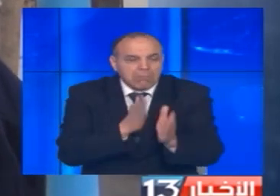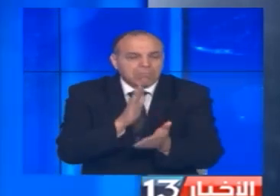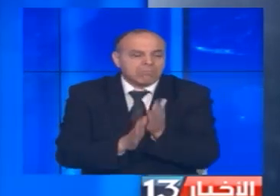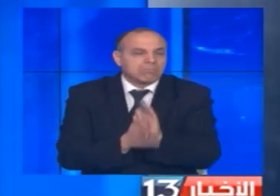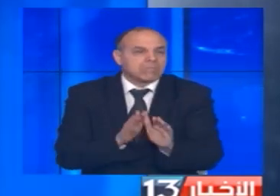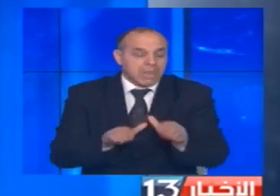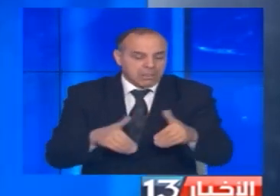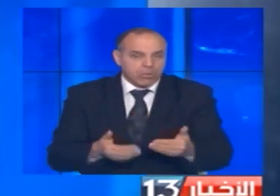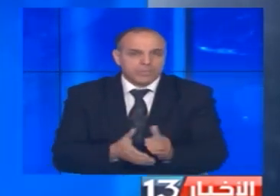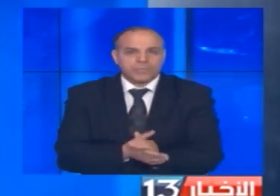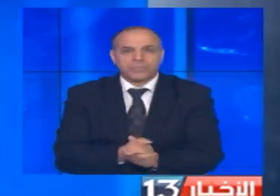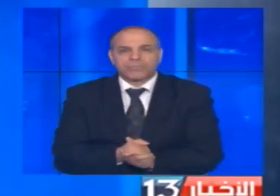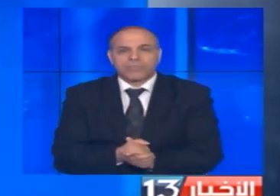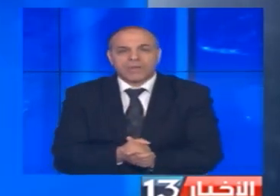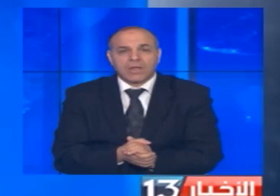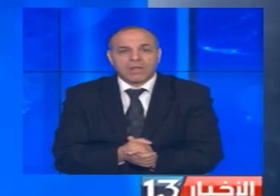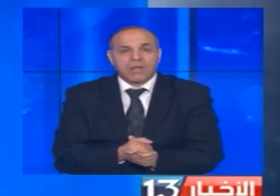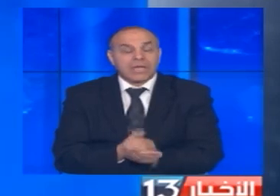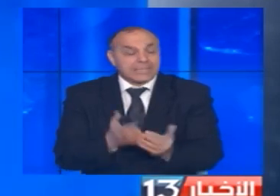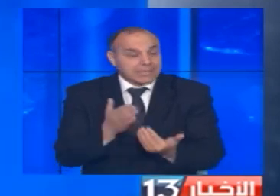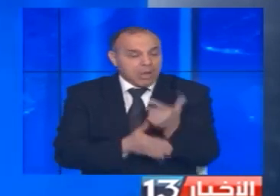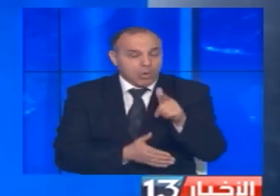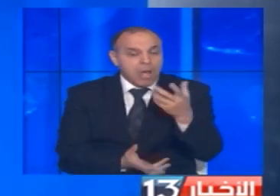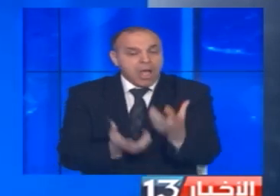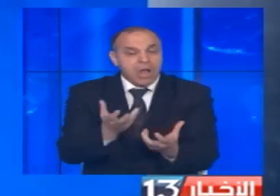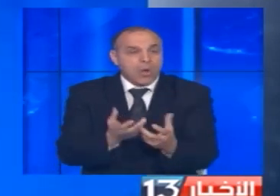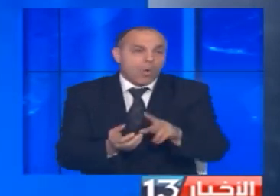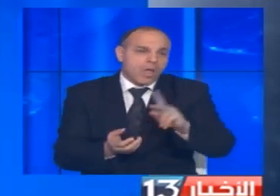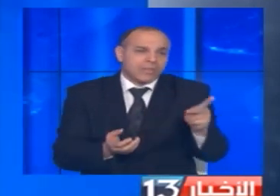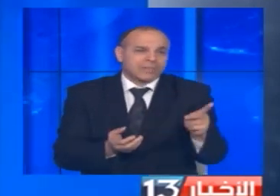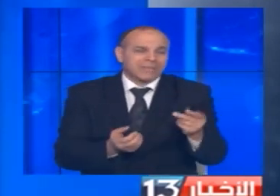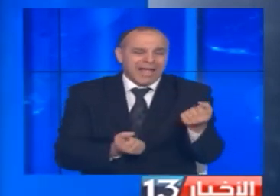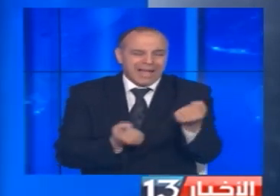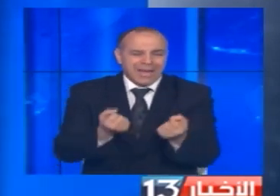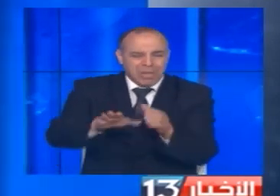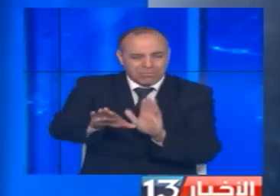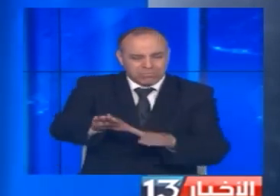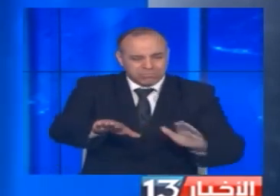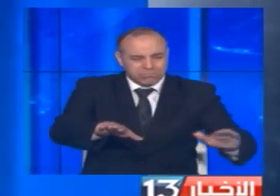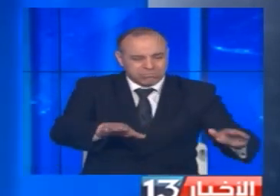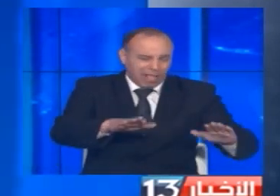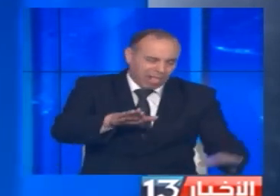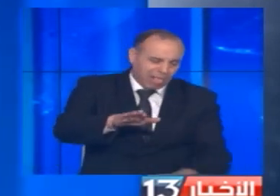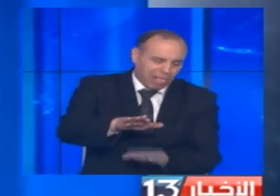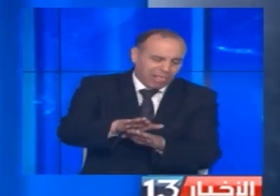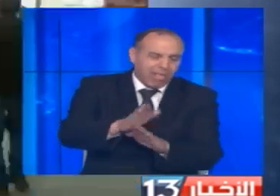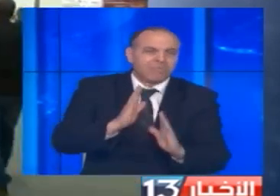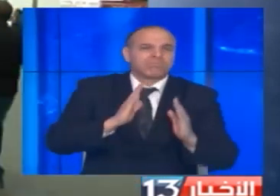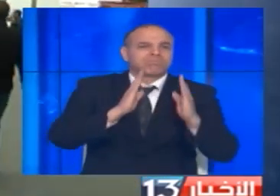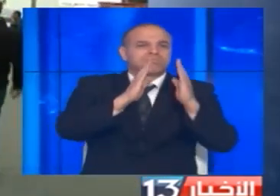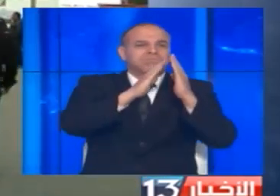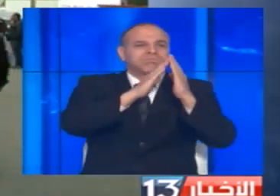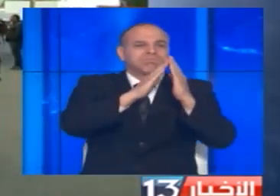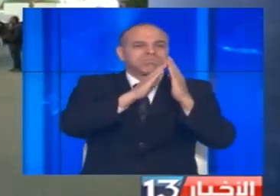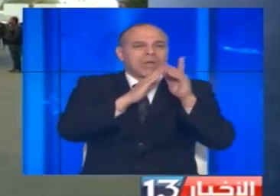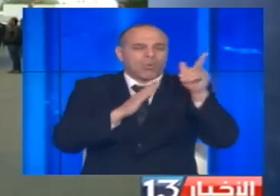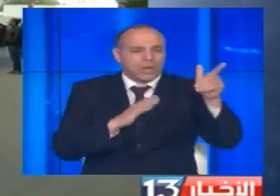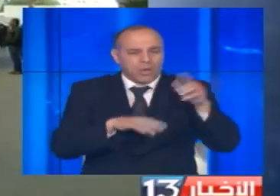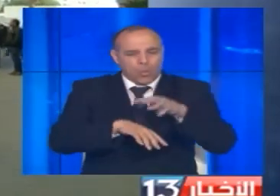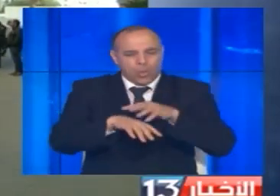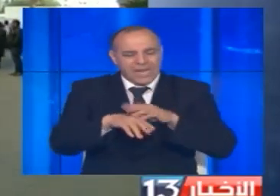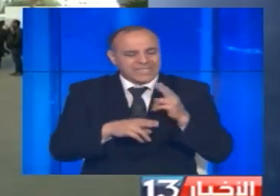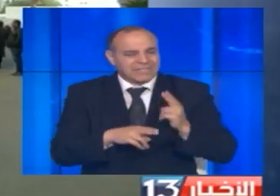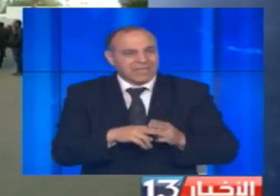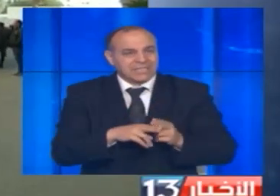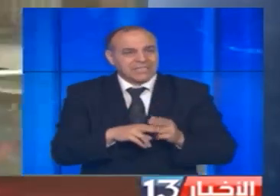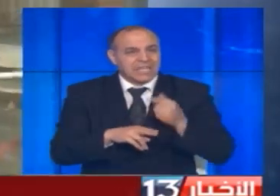حل. نشب صباح اليوم حريق بمأوى سيارة سفلي لإحدى العمارات بمنطقة الناصرية من ولاية